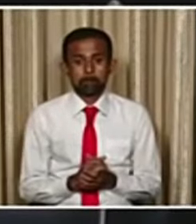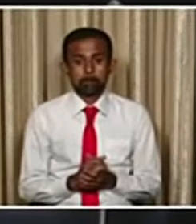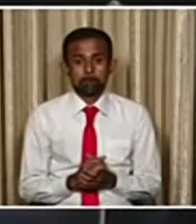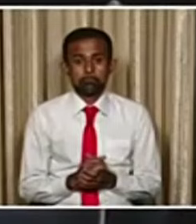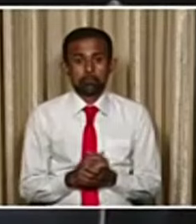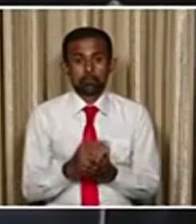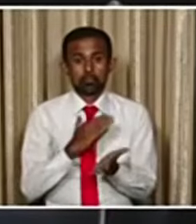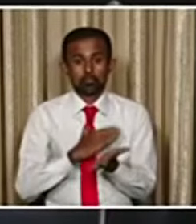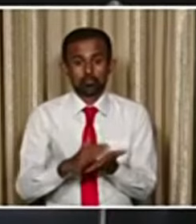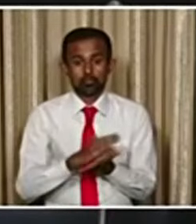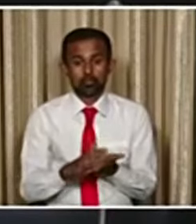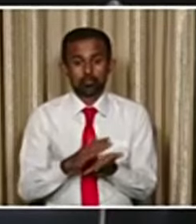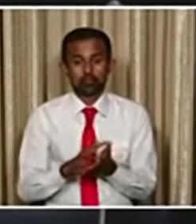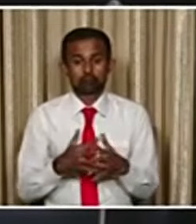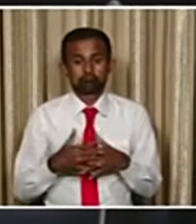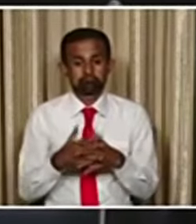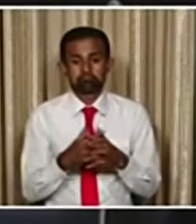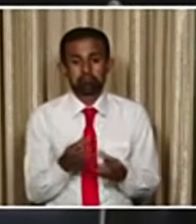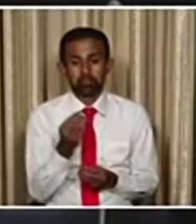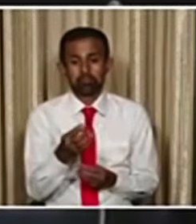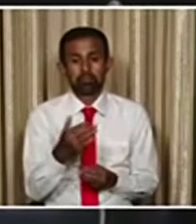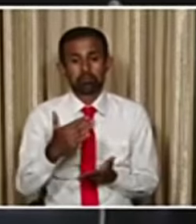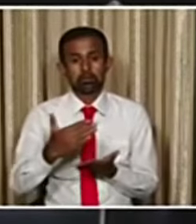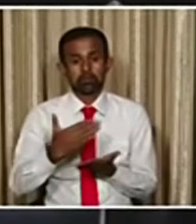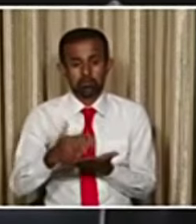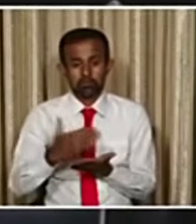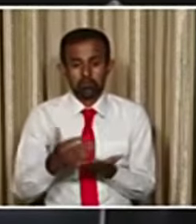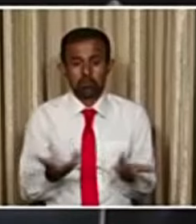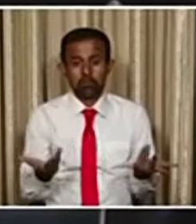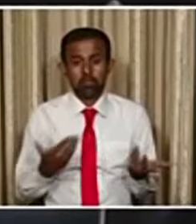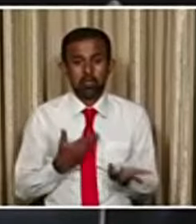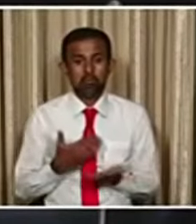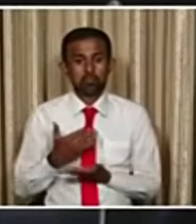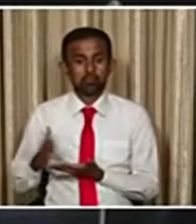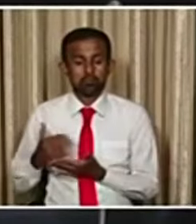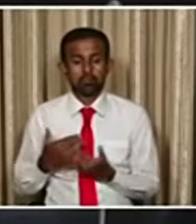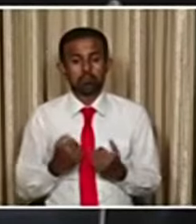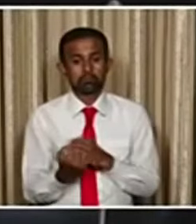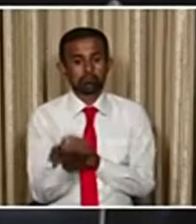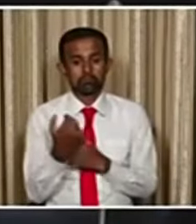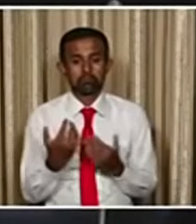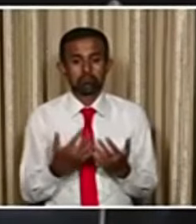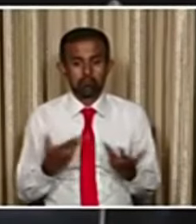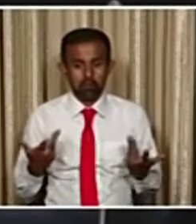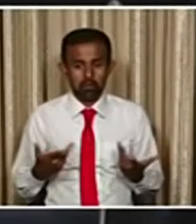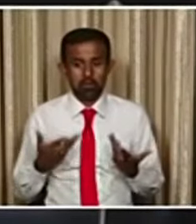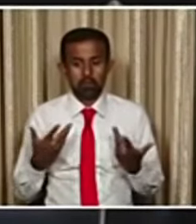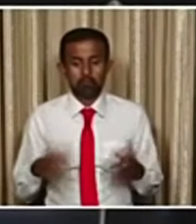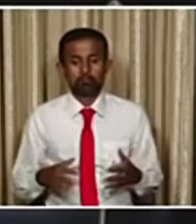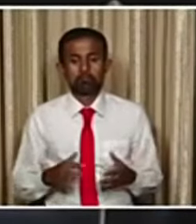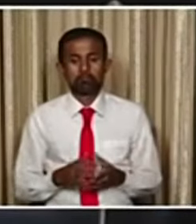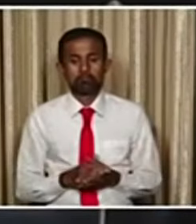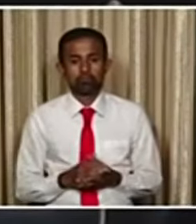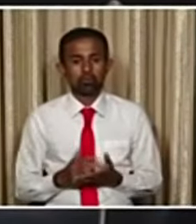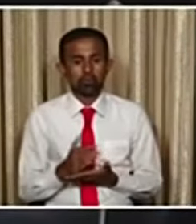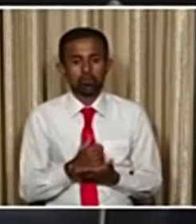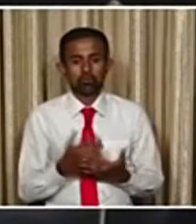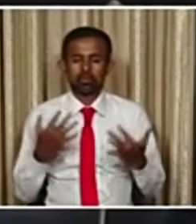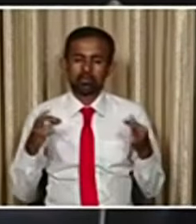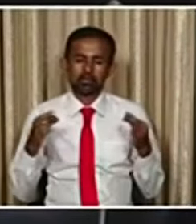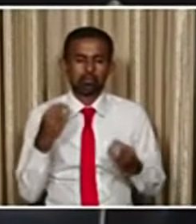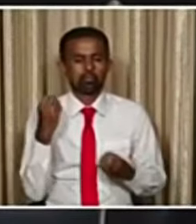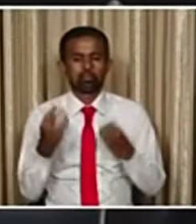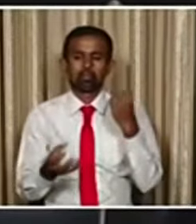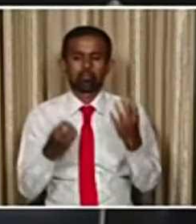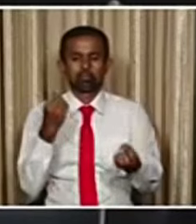පබ්ලික් සර්විස් එකක් හදලා ඒ මිනිසුන්ට ගෙවන්නත් නැ, අපිට ගෙවා ගන්න හැකියාවකුත් නැති තැනකට බස් කරලා හැමදේම නිකම්